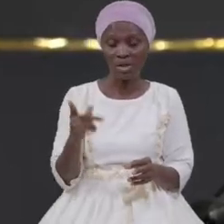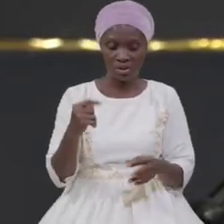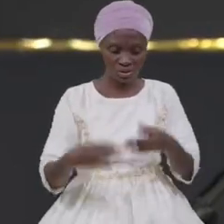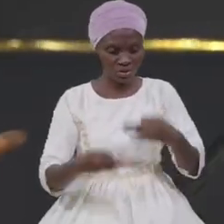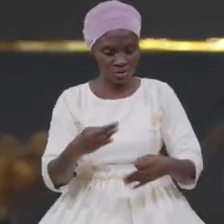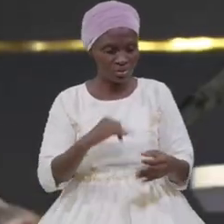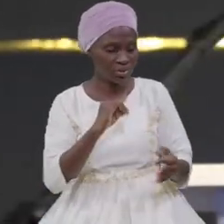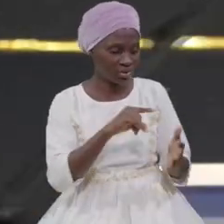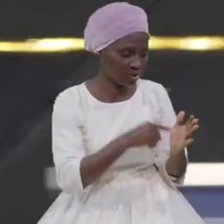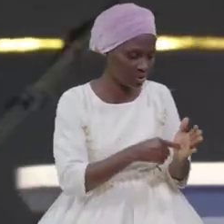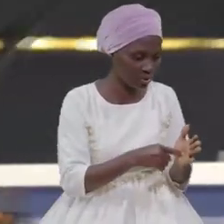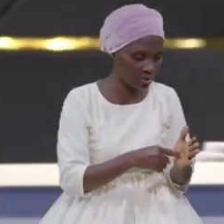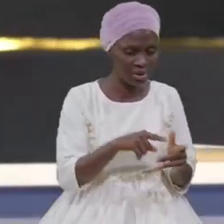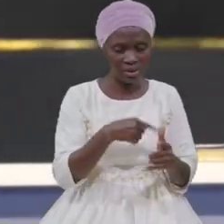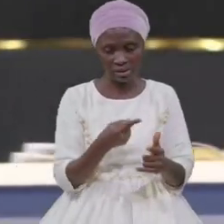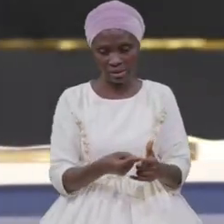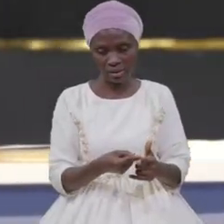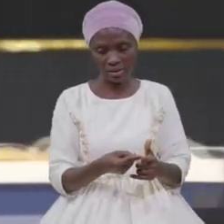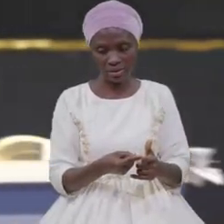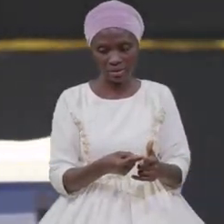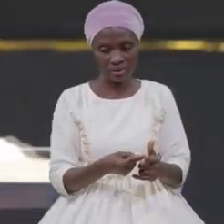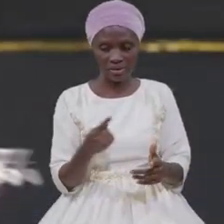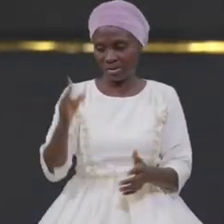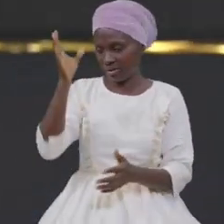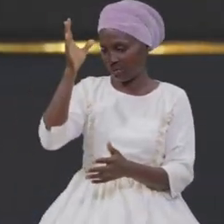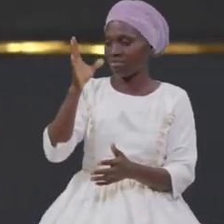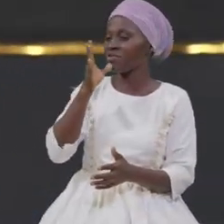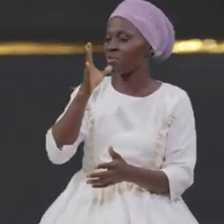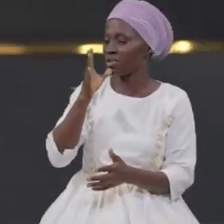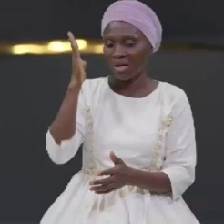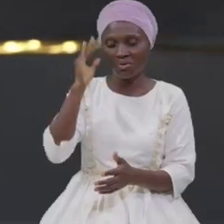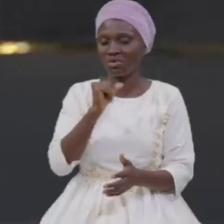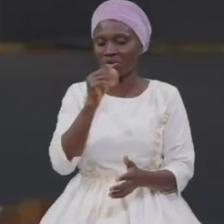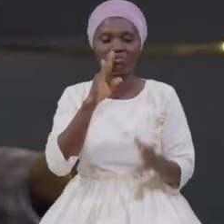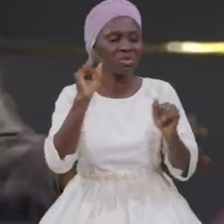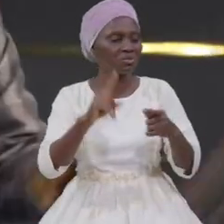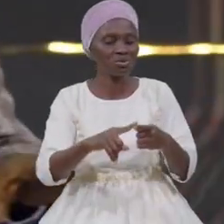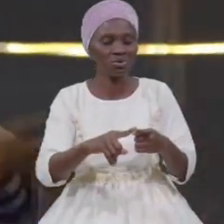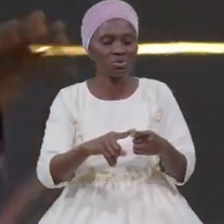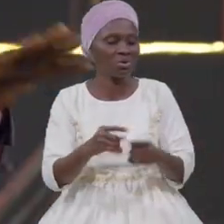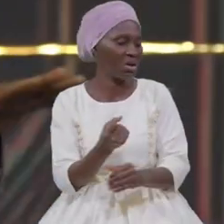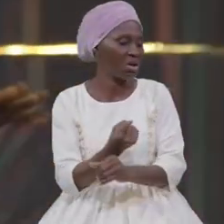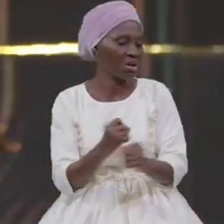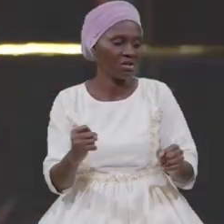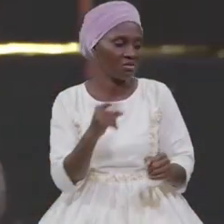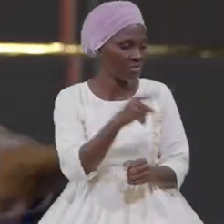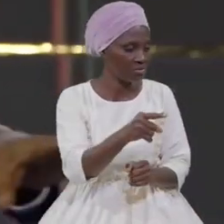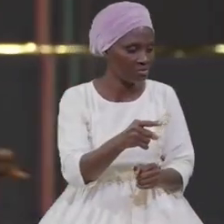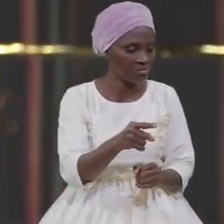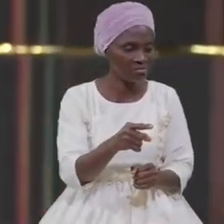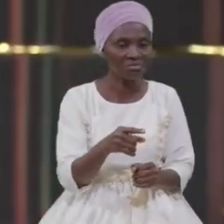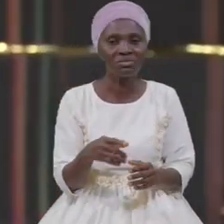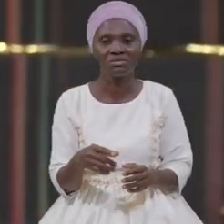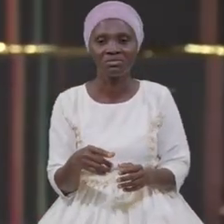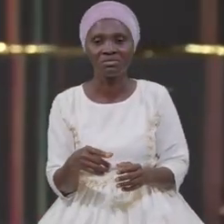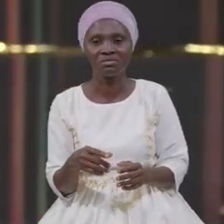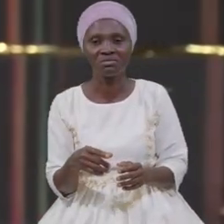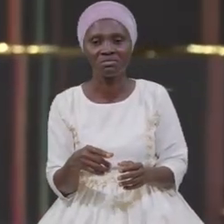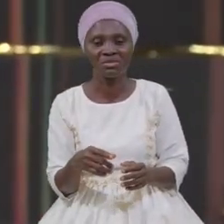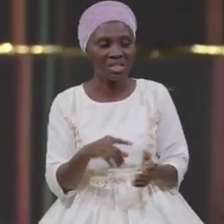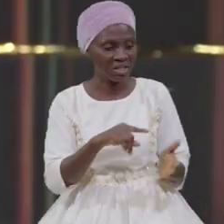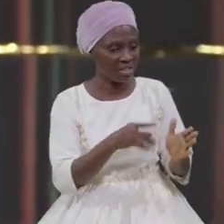suivant. Et madame Tetel, la mère, ne pourra pas te secourir. Tel monsieur, papa,